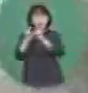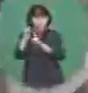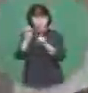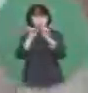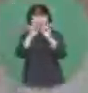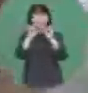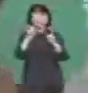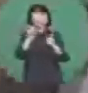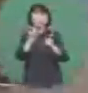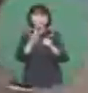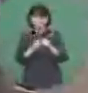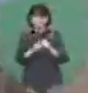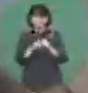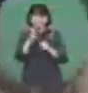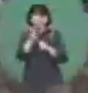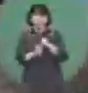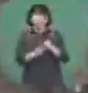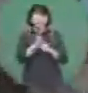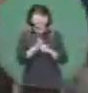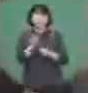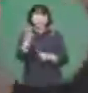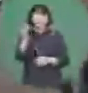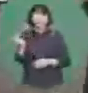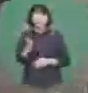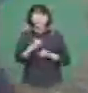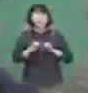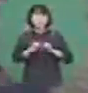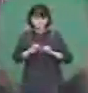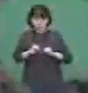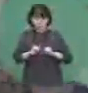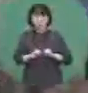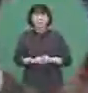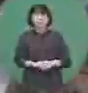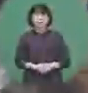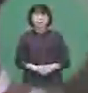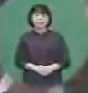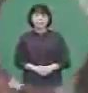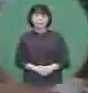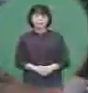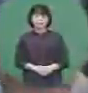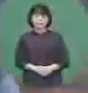するため30年前から行われています